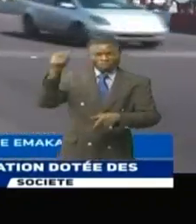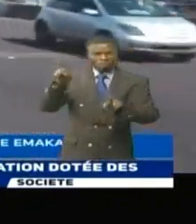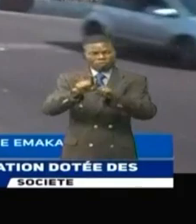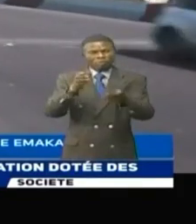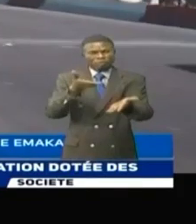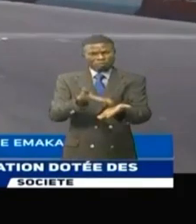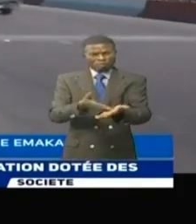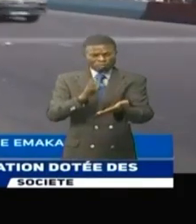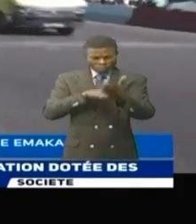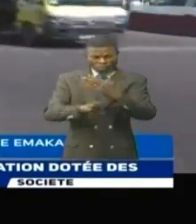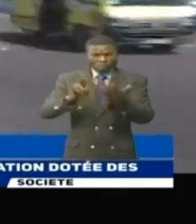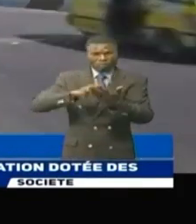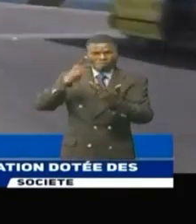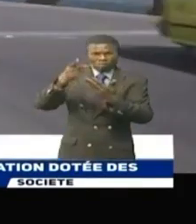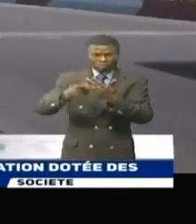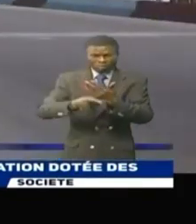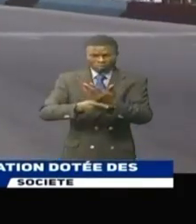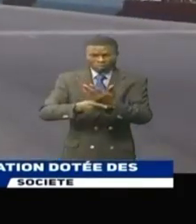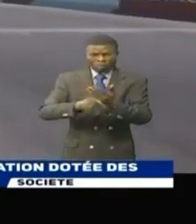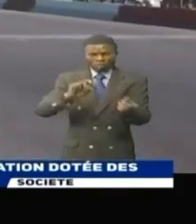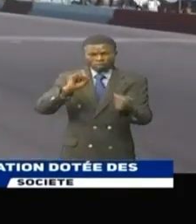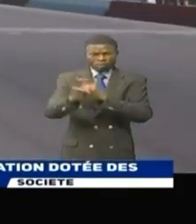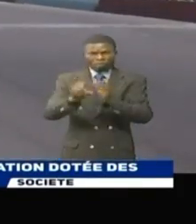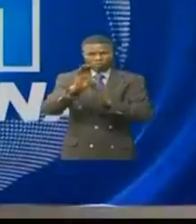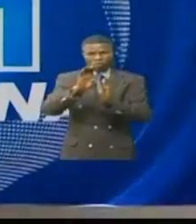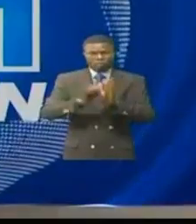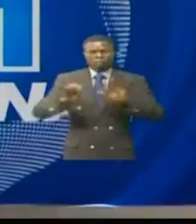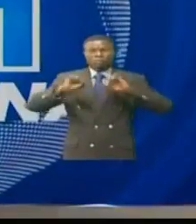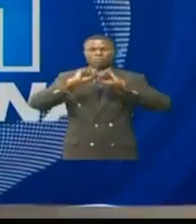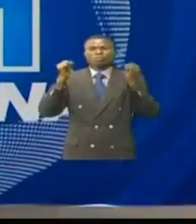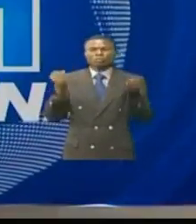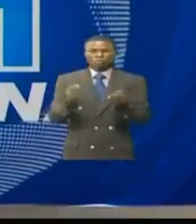qui s'inscrivent dans le cadre de l'amélioration du social.